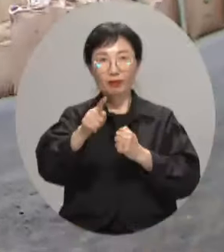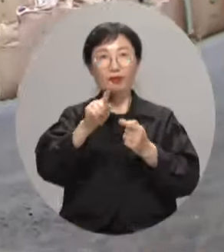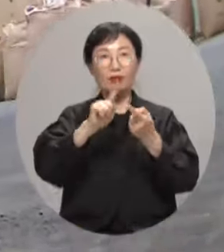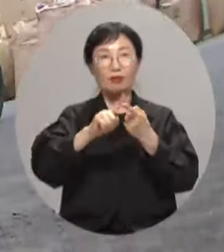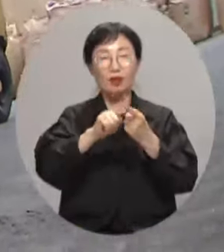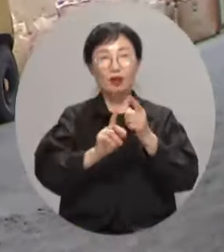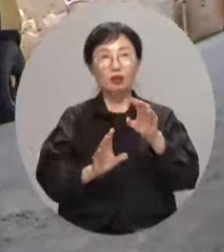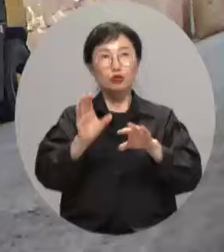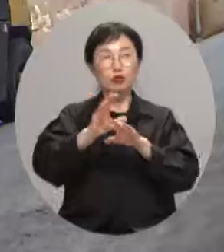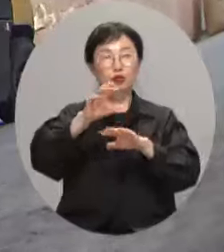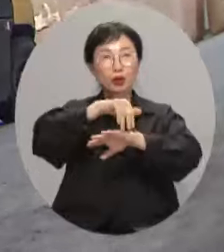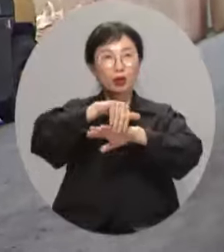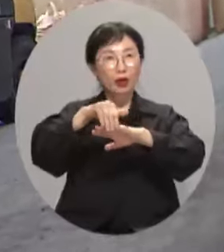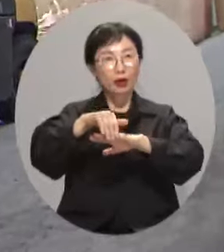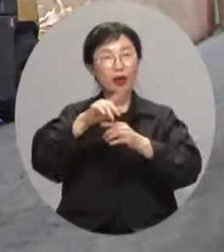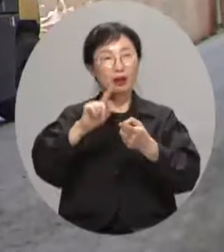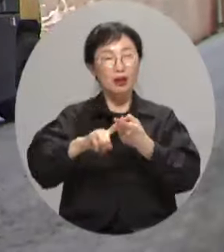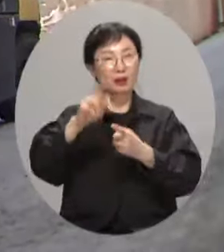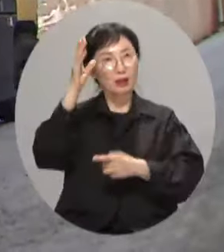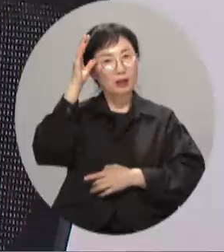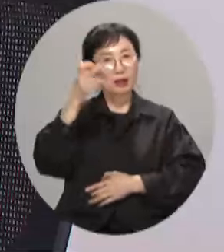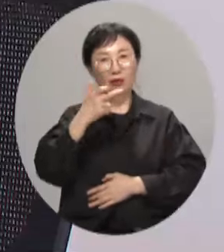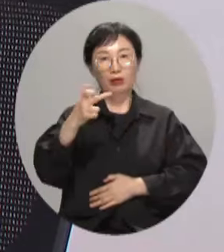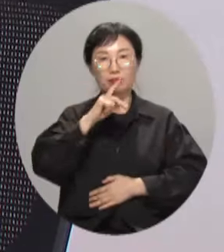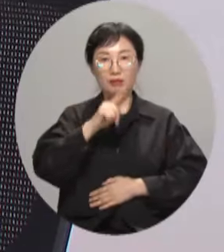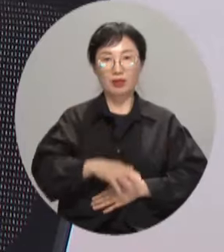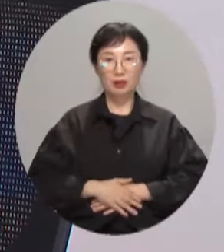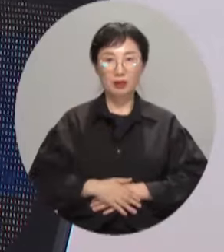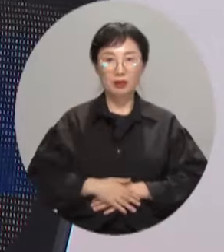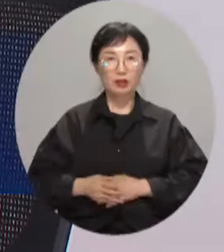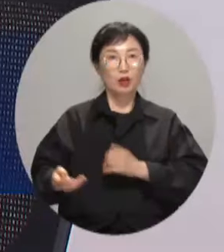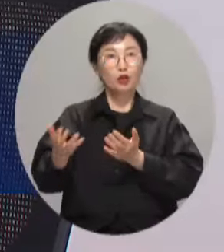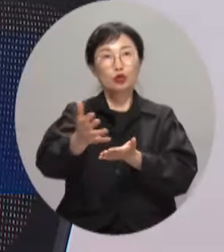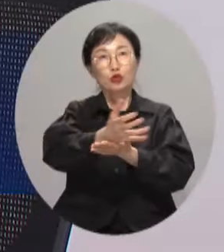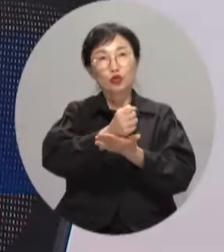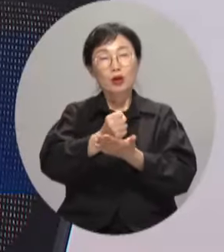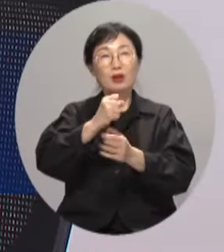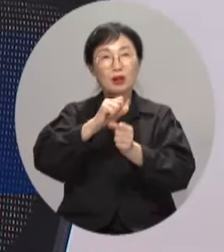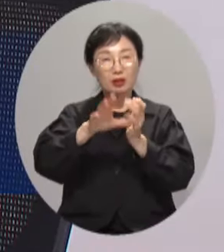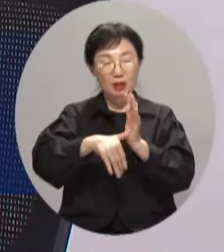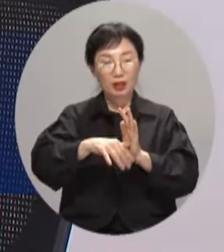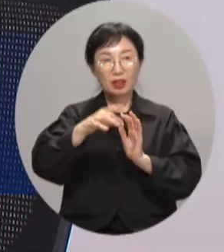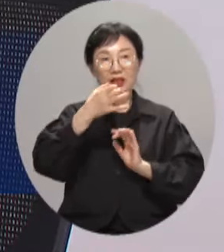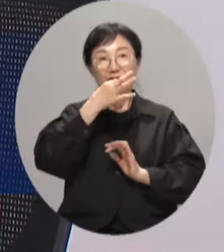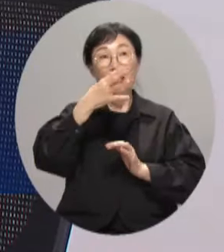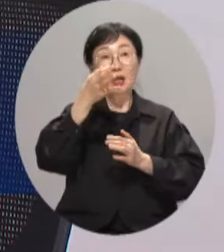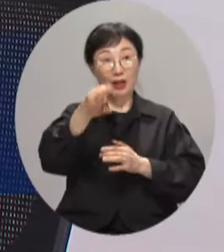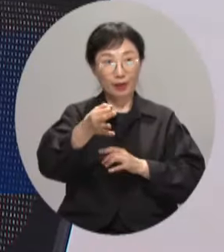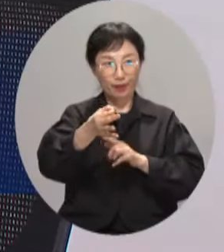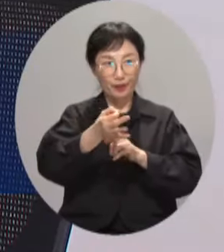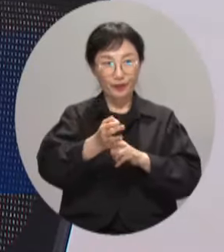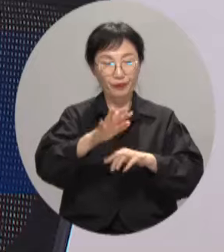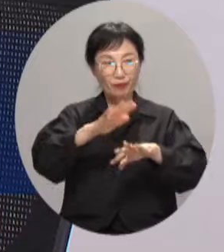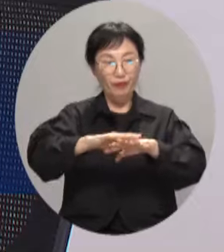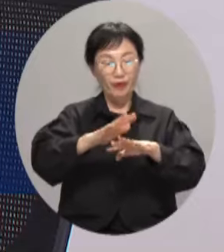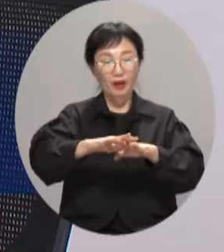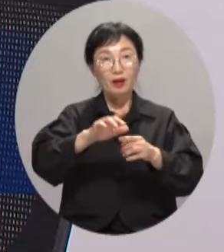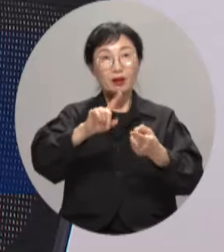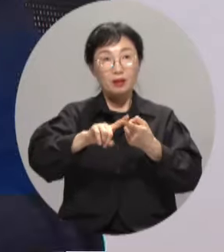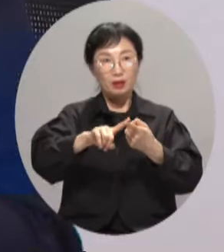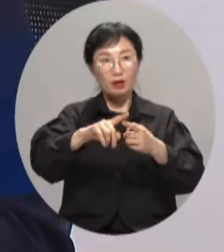격리 계획에 기대감을 나타냈습니다이 수학기 때의 산지 쌀값이 농가소득의 굉장히